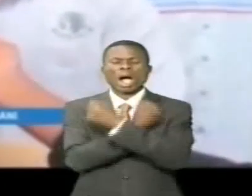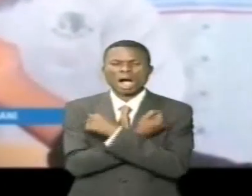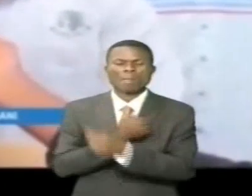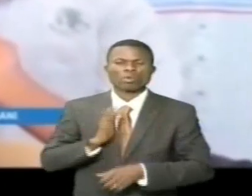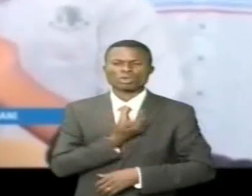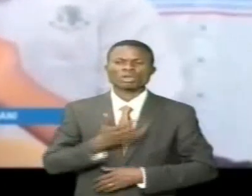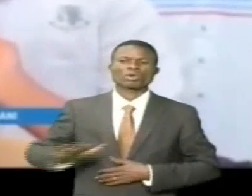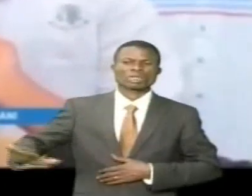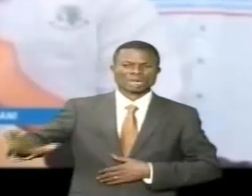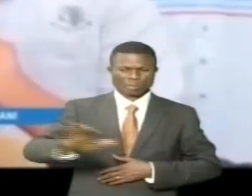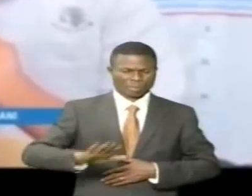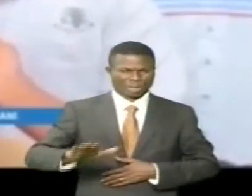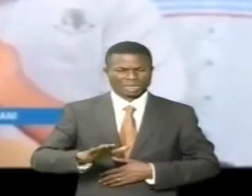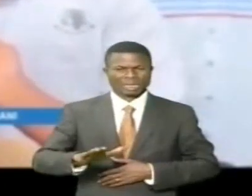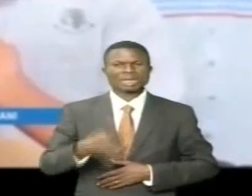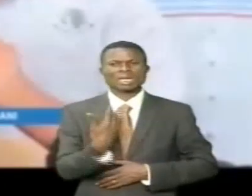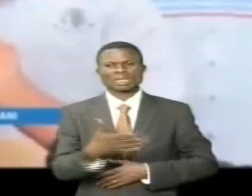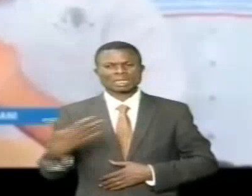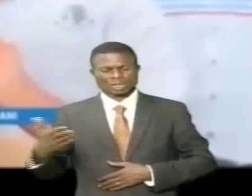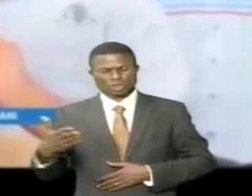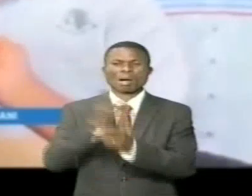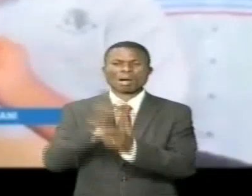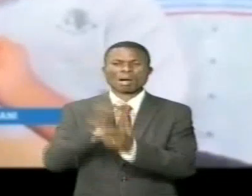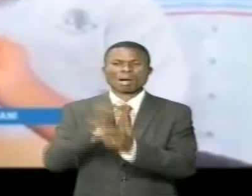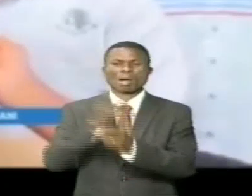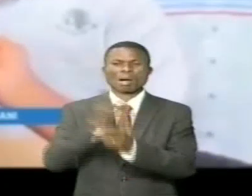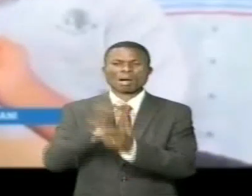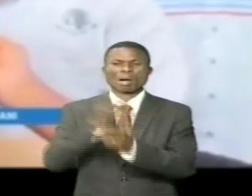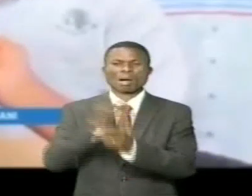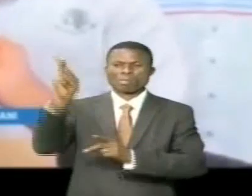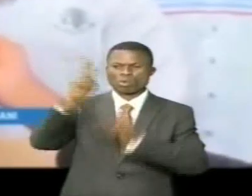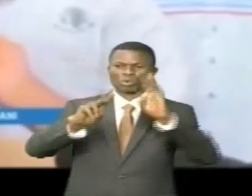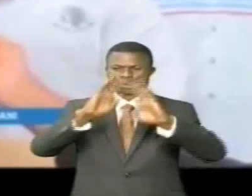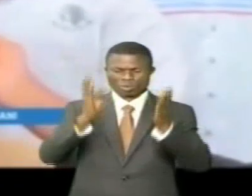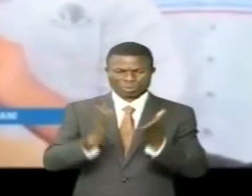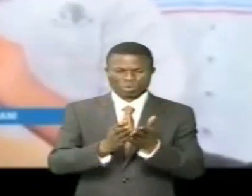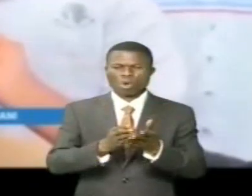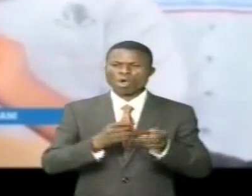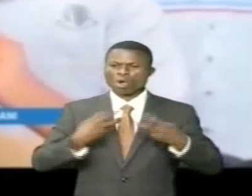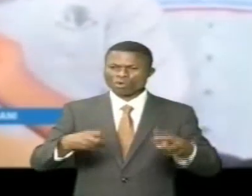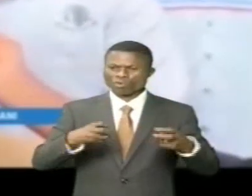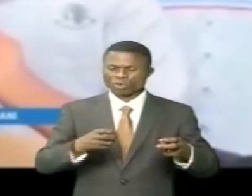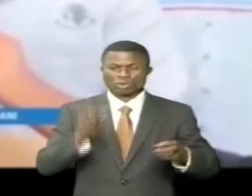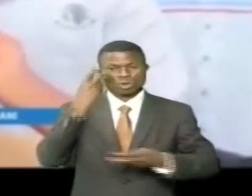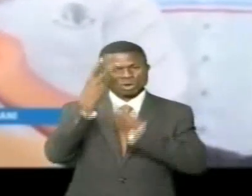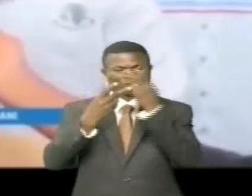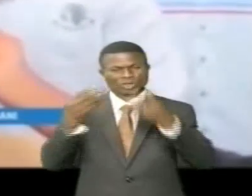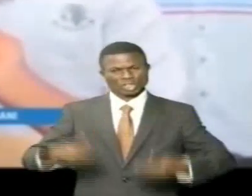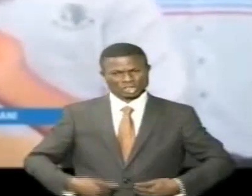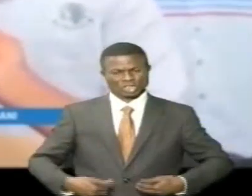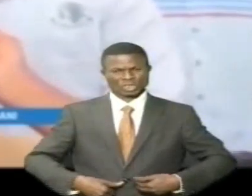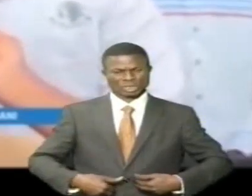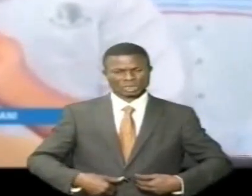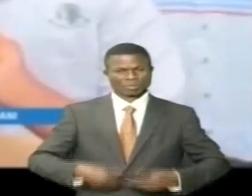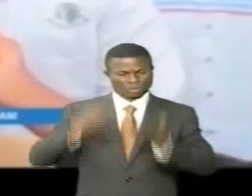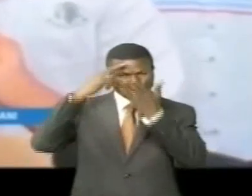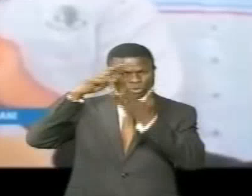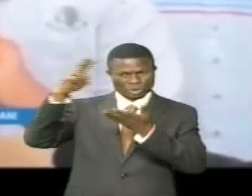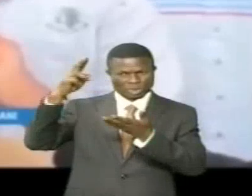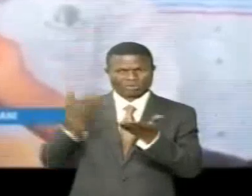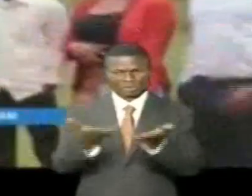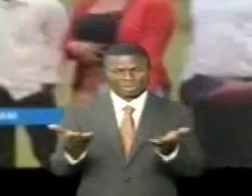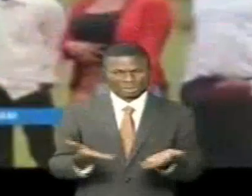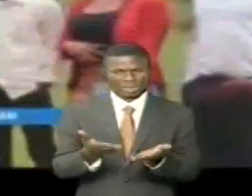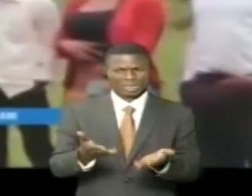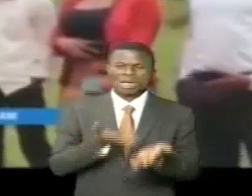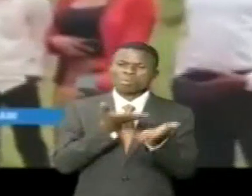motivations citoyennes qui nous ont poussés à venir voir nos frères jeunes du campus pour pouvoir